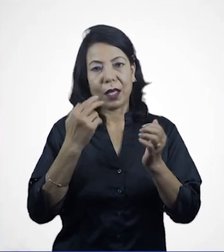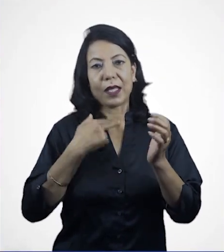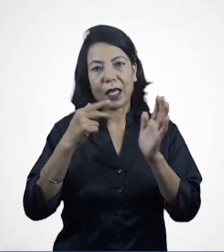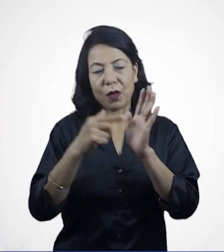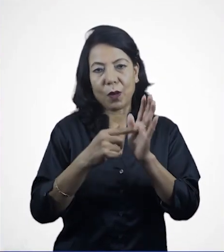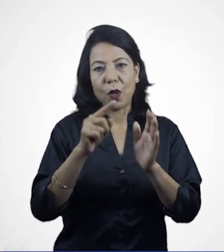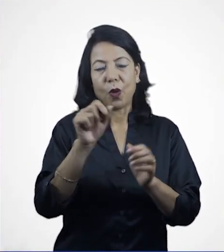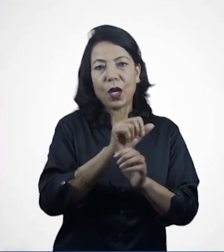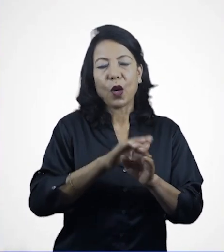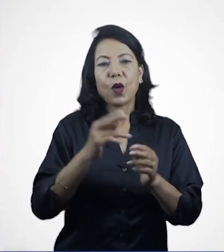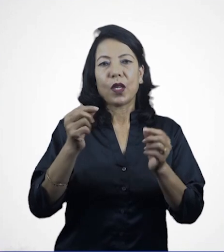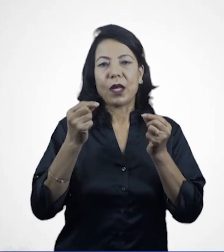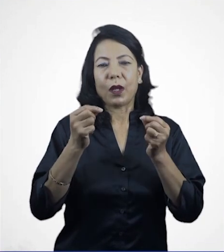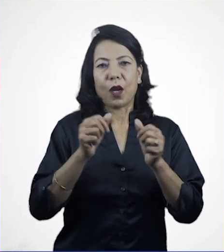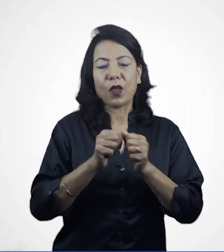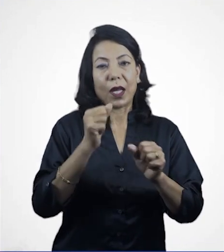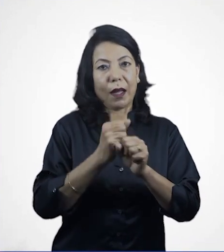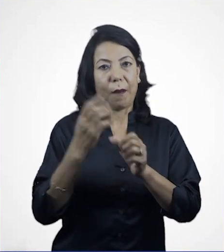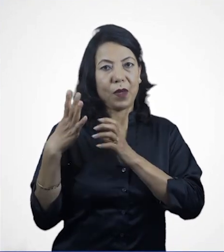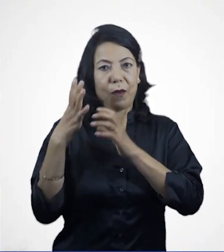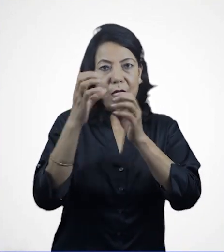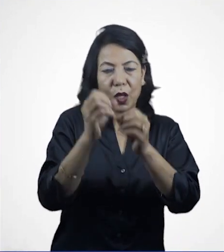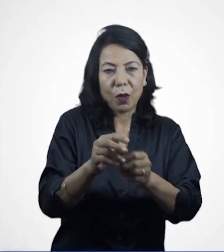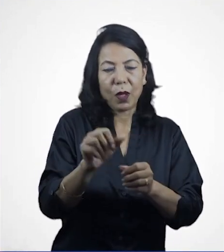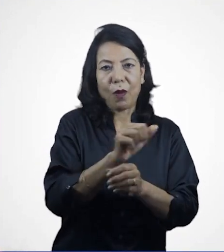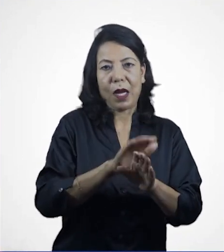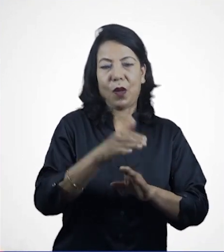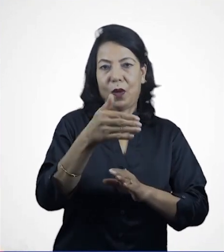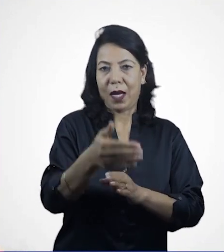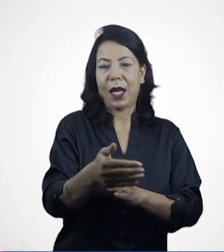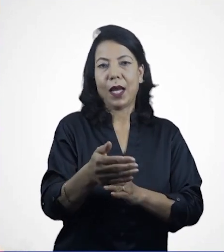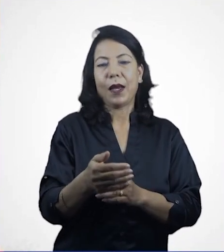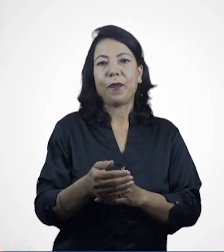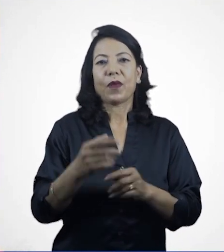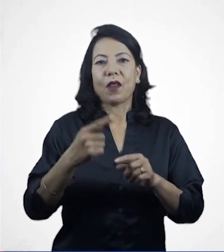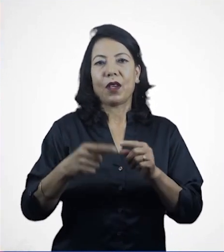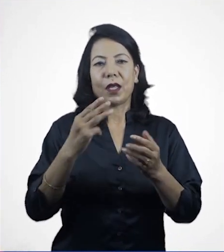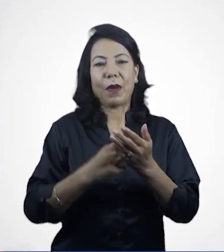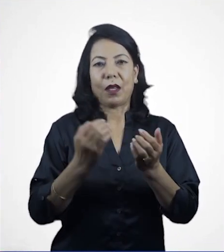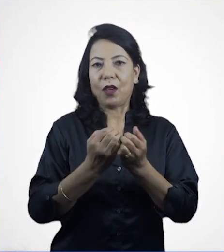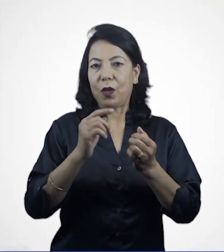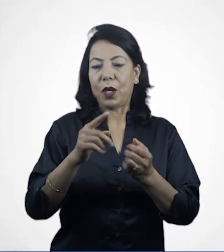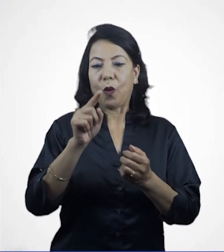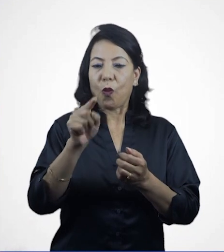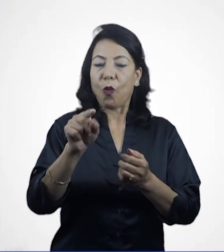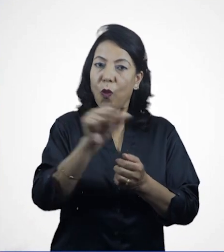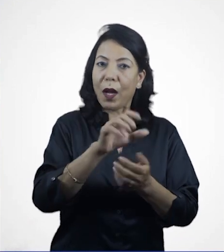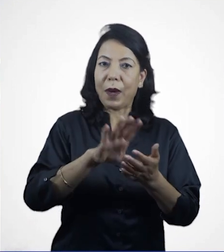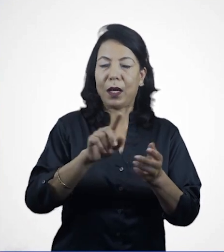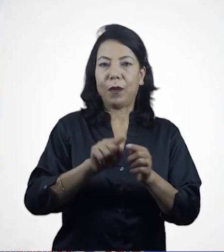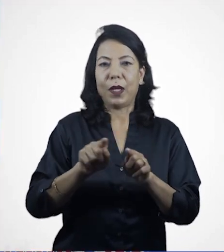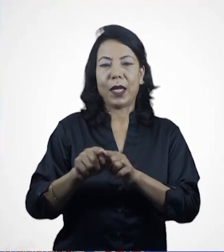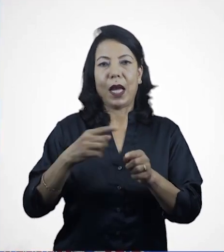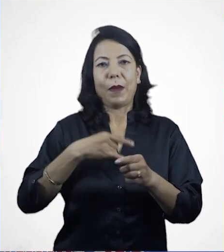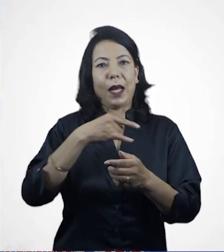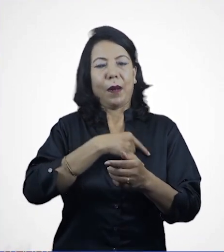अनुषार को काम हामले दिलाउना सक्या वने, वाहना आरलाई तो कि चत पन्दाखेरी वाहन खर्चा मातर गरने वाहन बाट पनी आया आर्जन